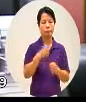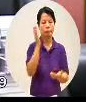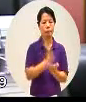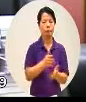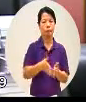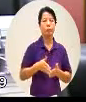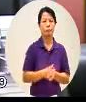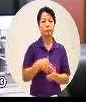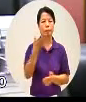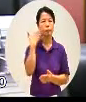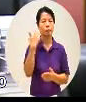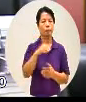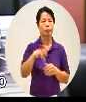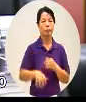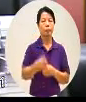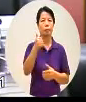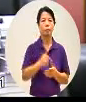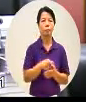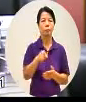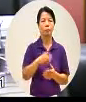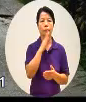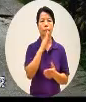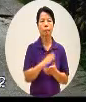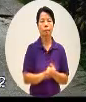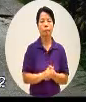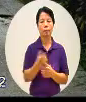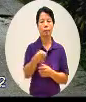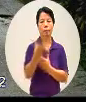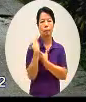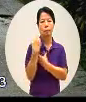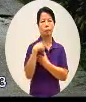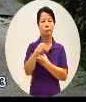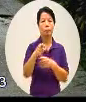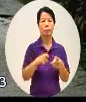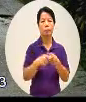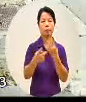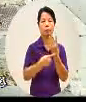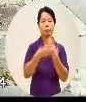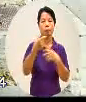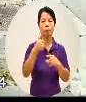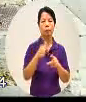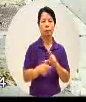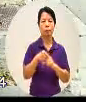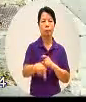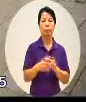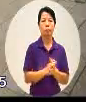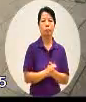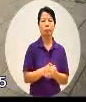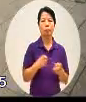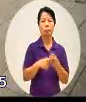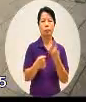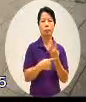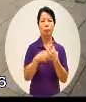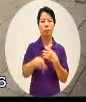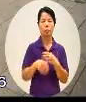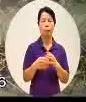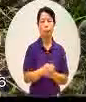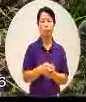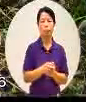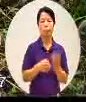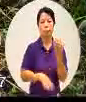个蓝局长。你看，这是你管的工业区，然后这个是工业区里面的滞洪